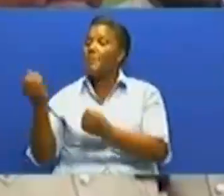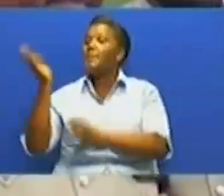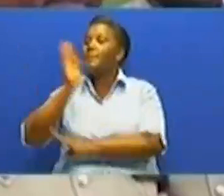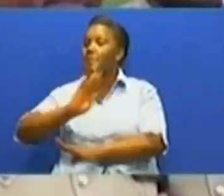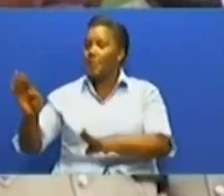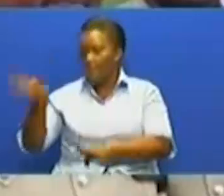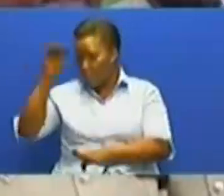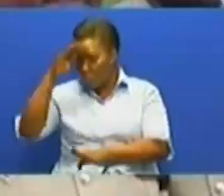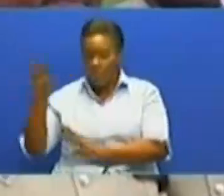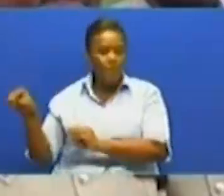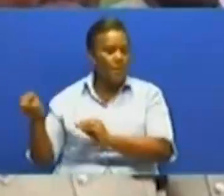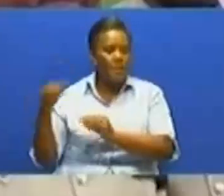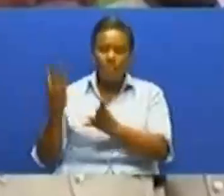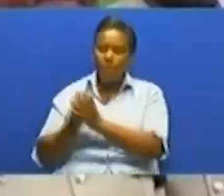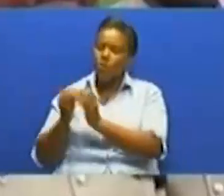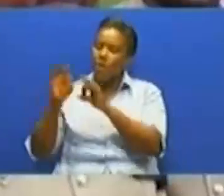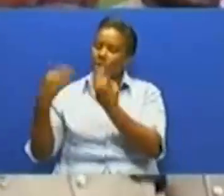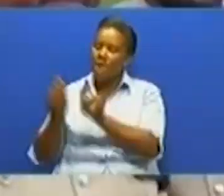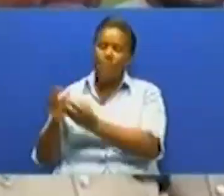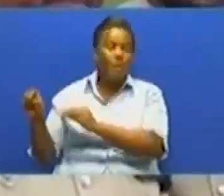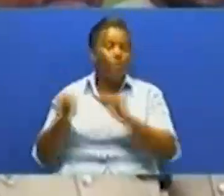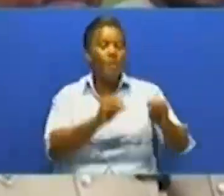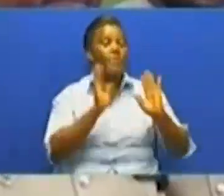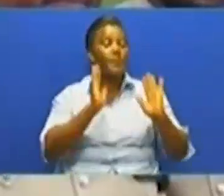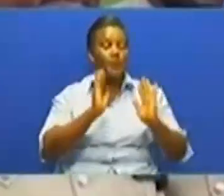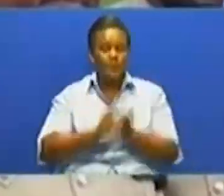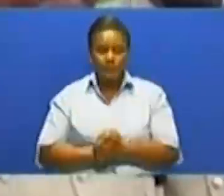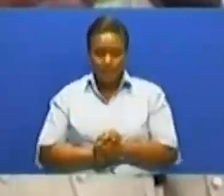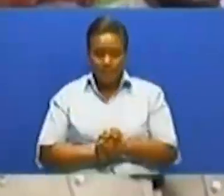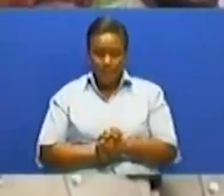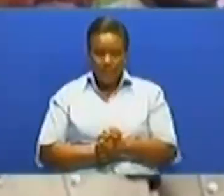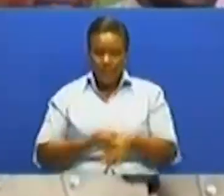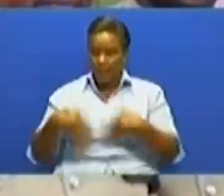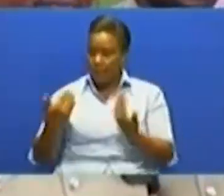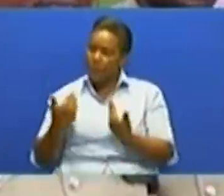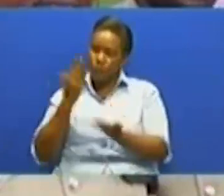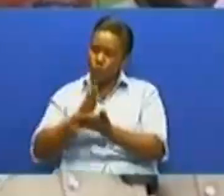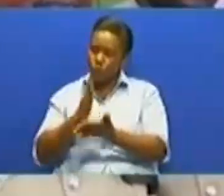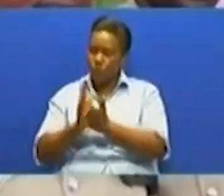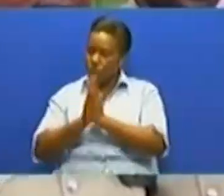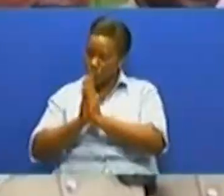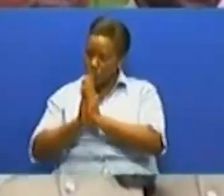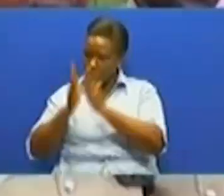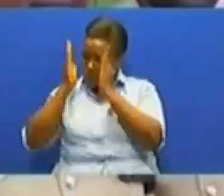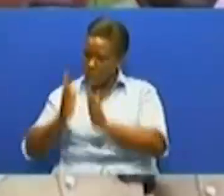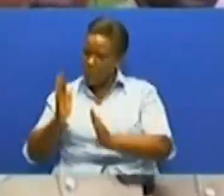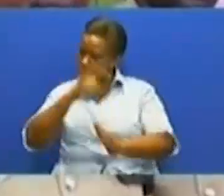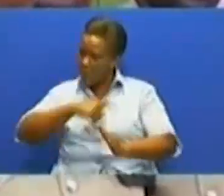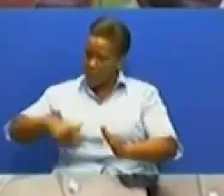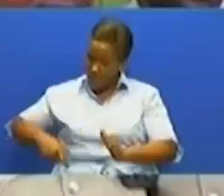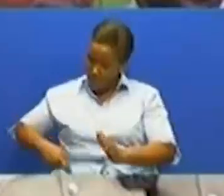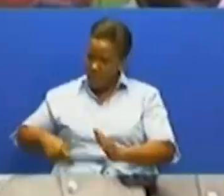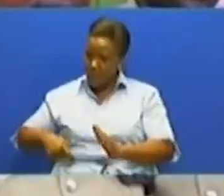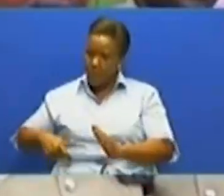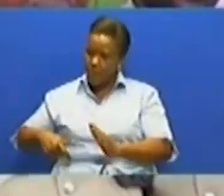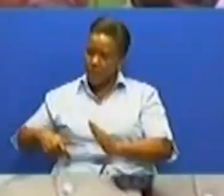askari tayari na familia zao wameshaingia kwenye hizo nyumba. Kwa hiyo nichukue nafasi hii kwa kweli kumshukuru sana Mheshimiwa Rais na Amiri Jeshi